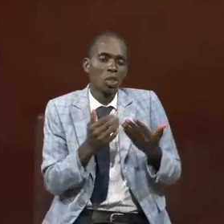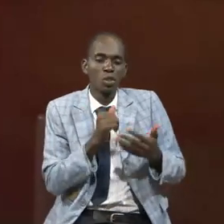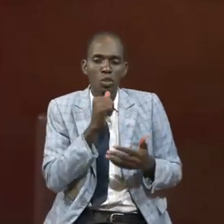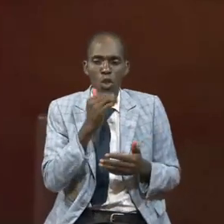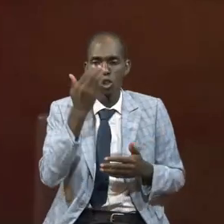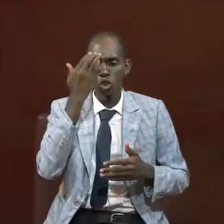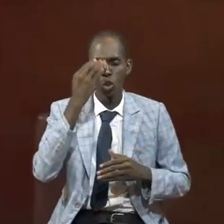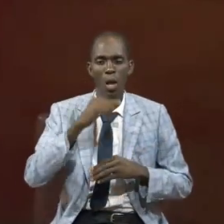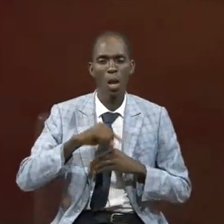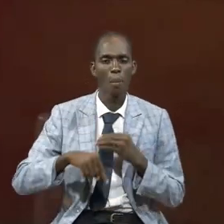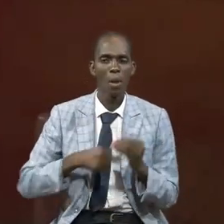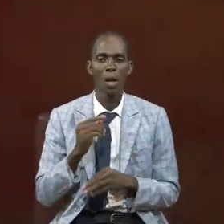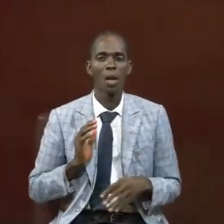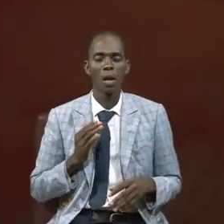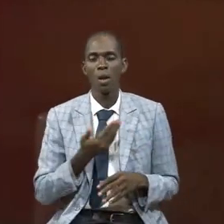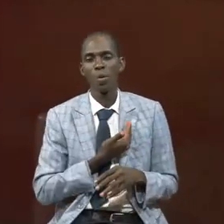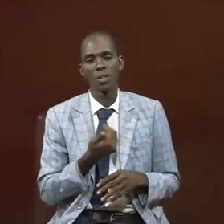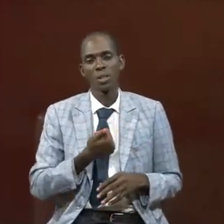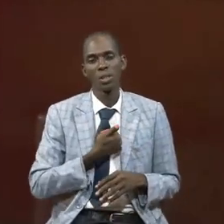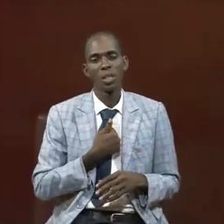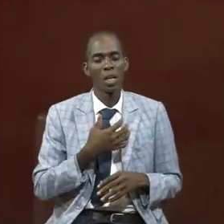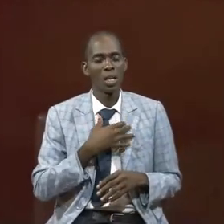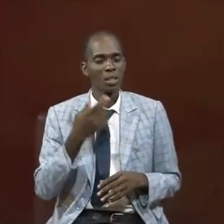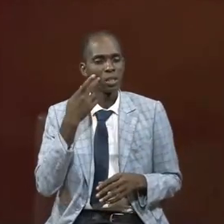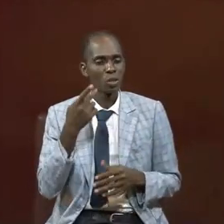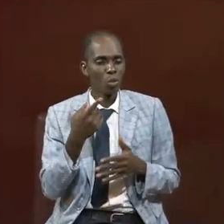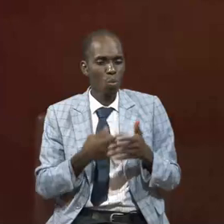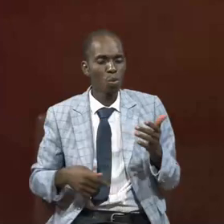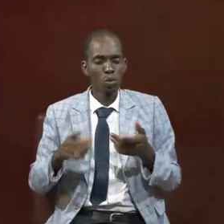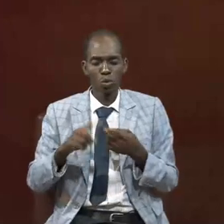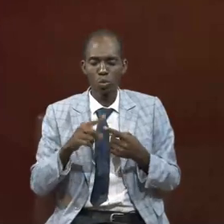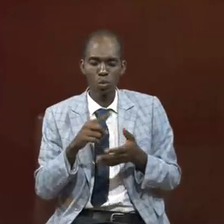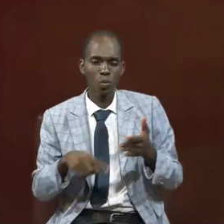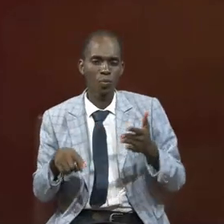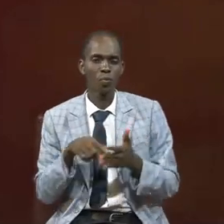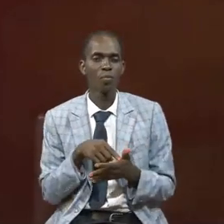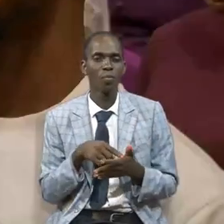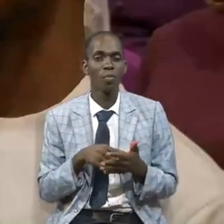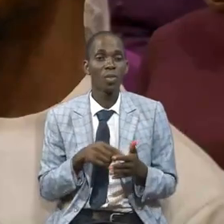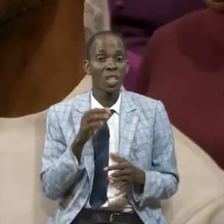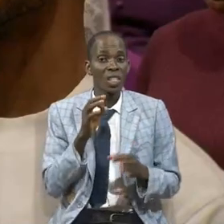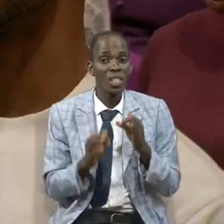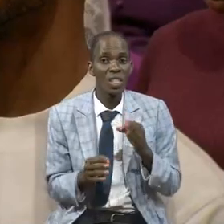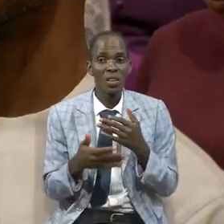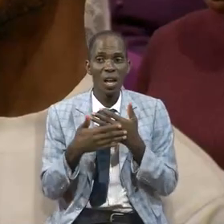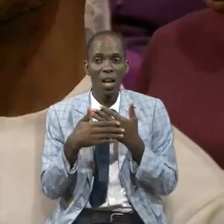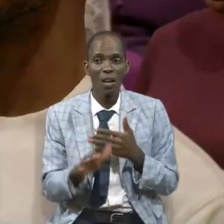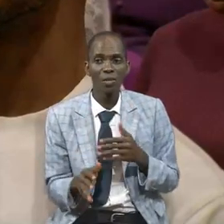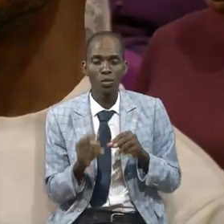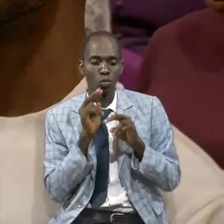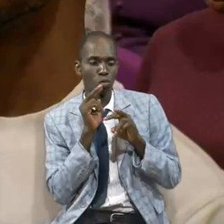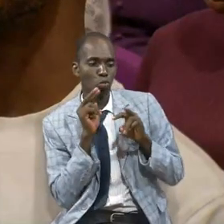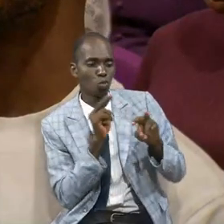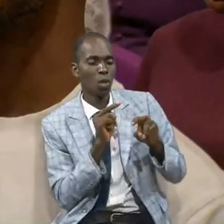pas connues su de notre vie, toutes ces choses seront corrigées, nous voyons le miroir. Si